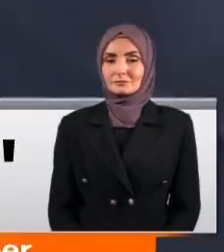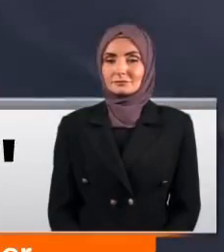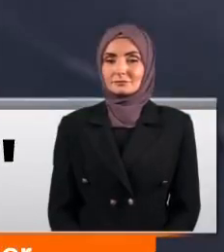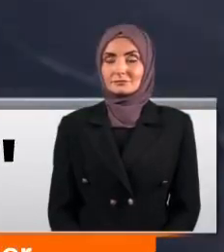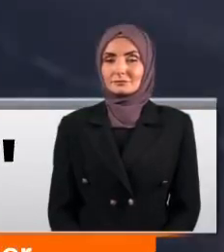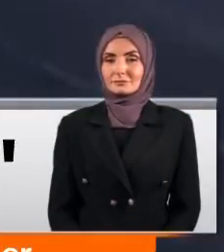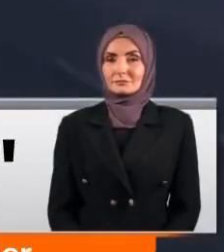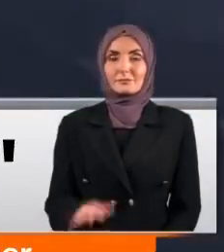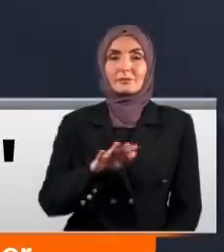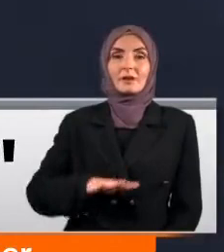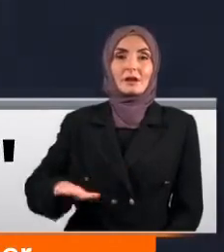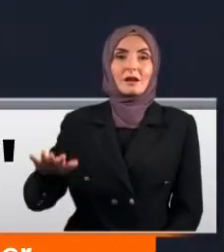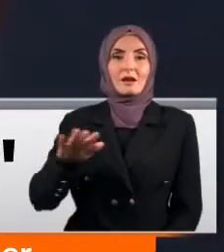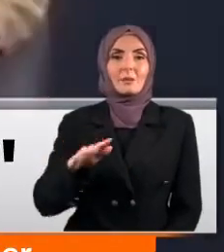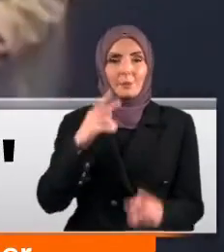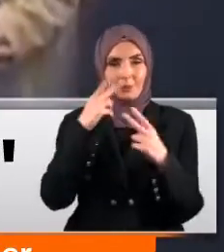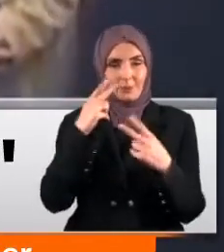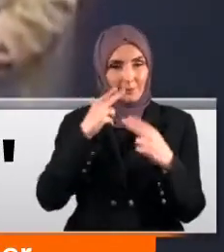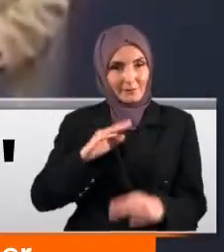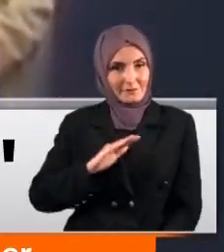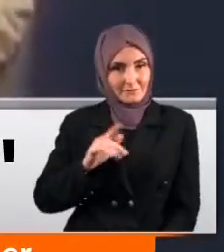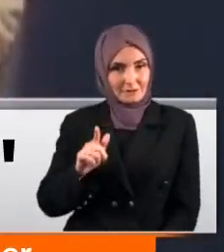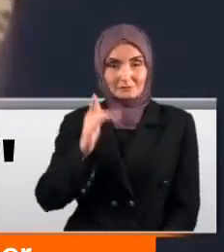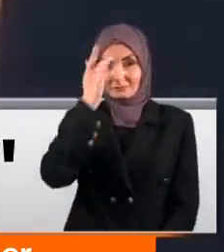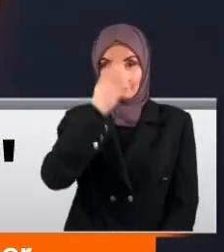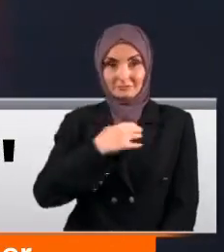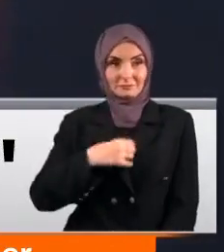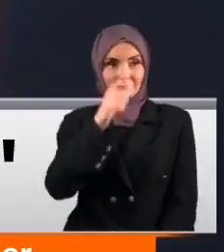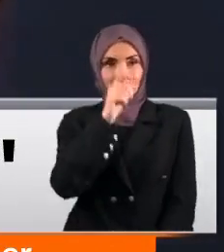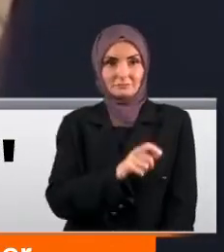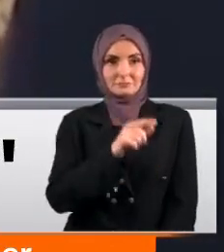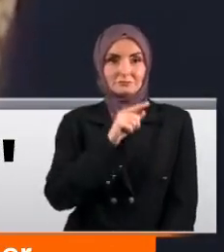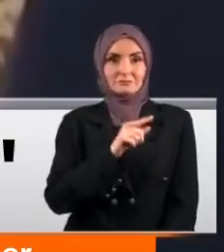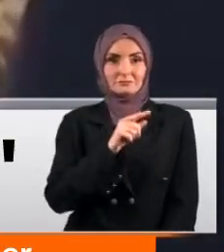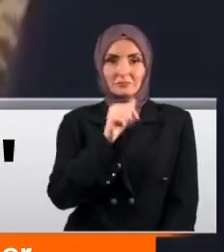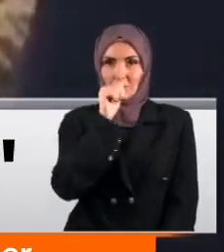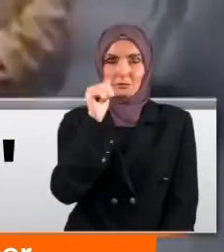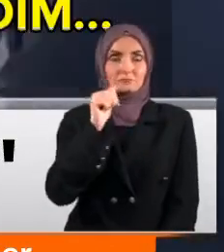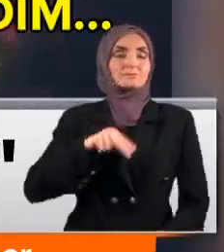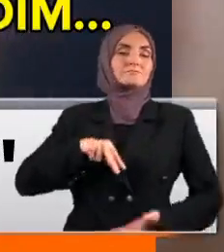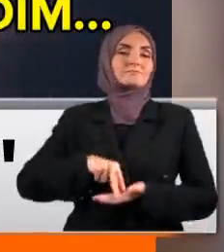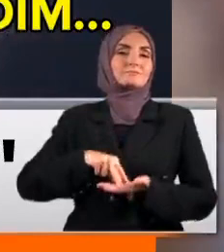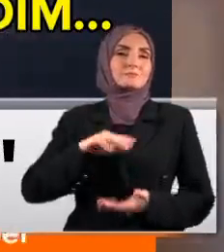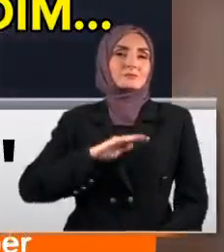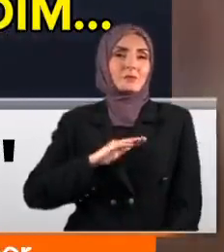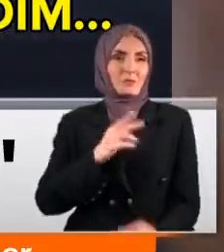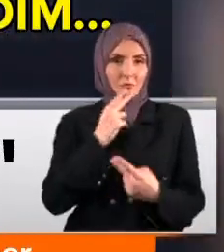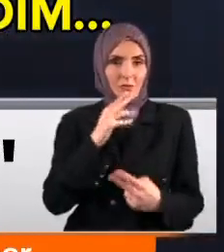Herkesin Gözü Yaşlı iken Şehit annesinin başı dimdikti sözleriyle gönülleri titretti